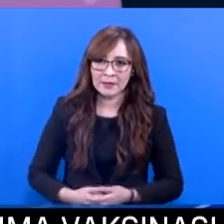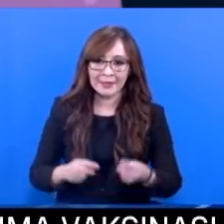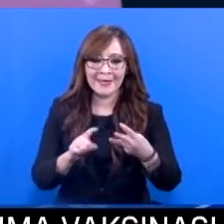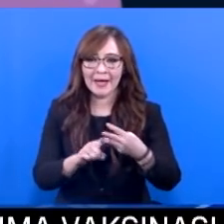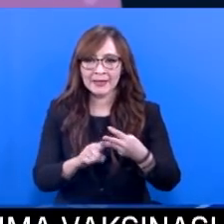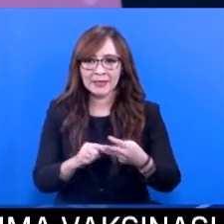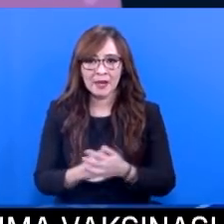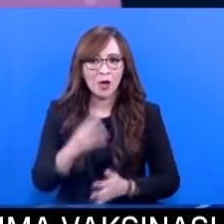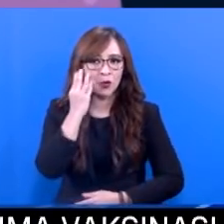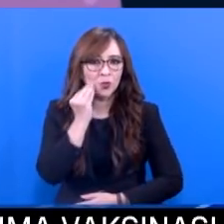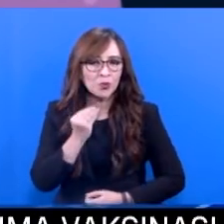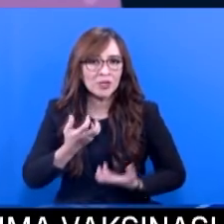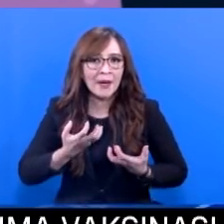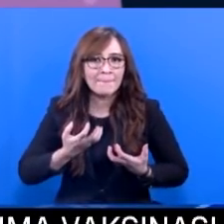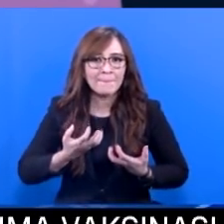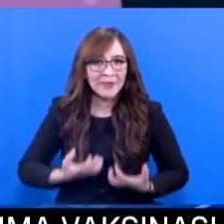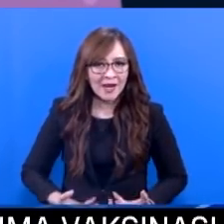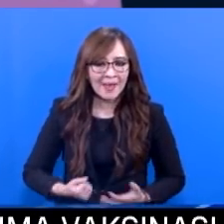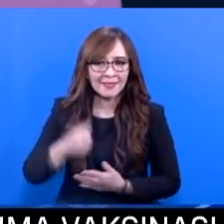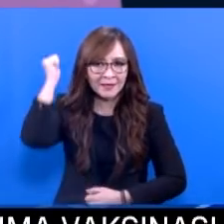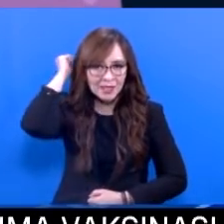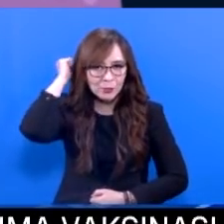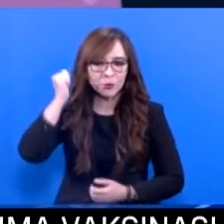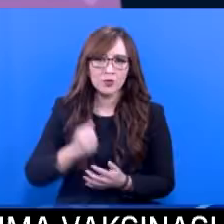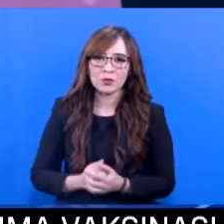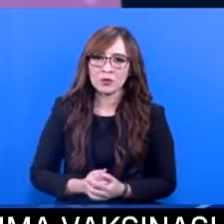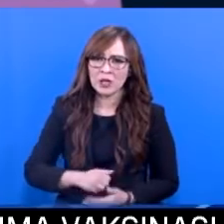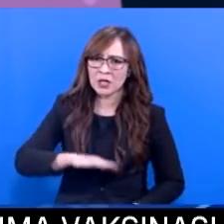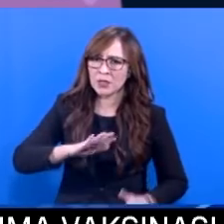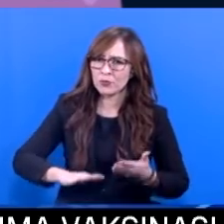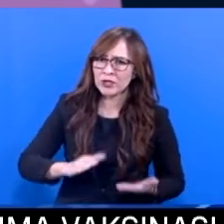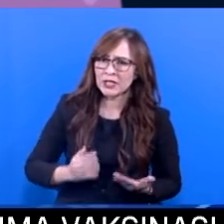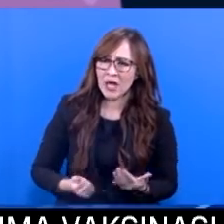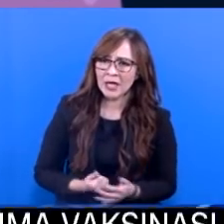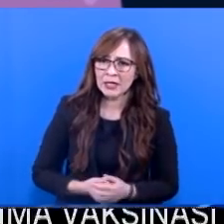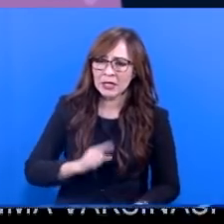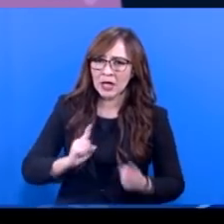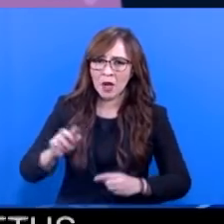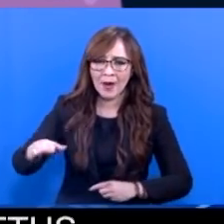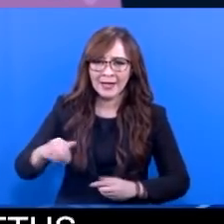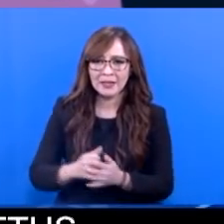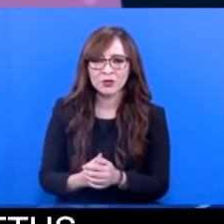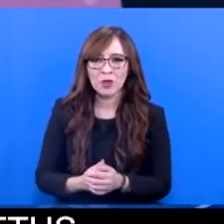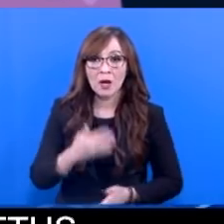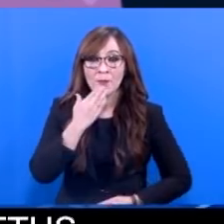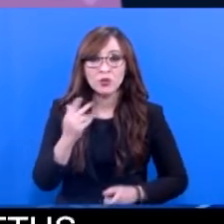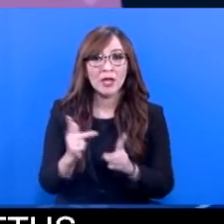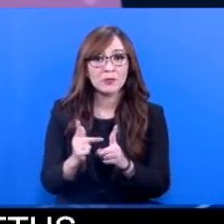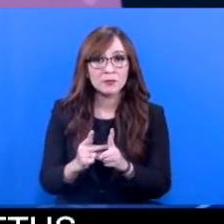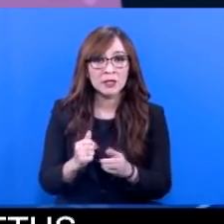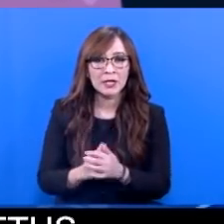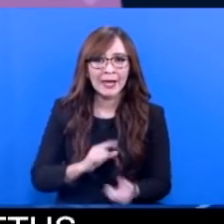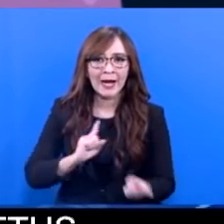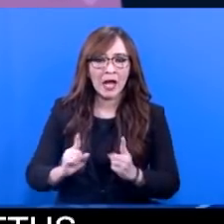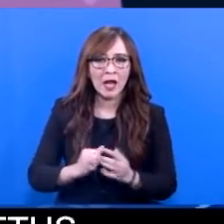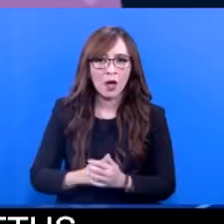ibu. Kemungkinan penyebab bayi lahir hipospadia lebih besar jika si ibu memiliki kelebihan berat badan, berusia di atas 35